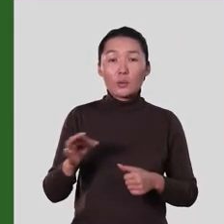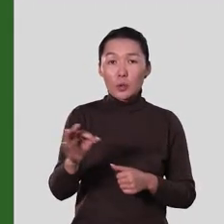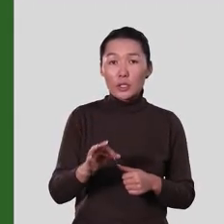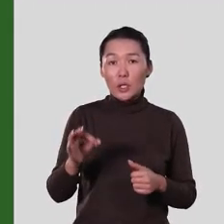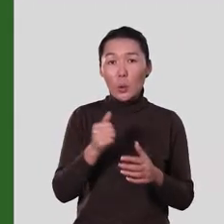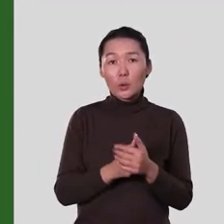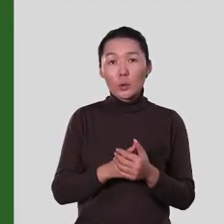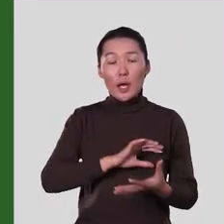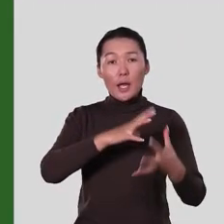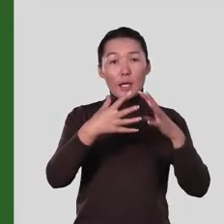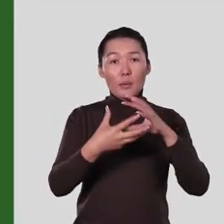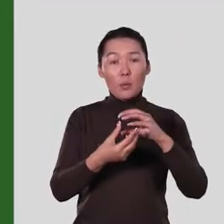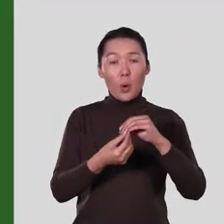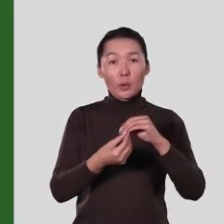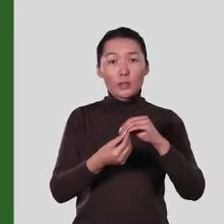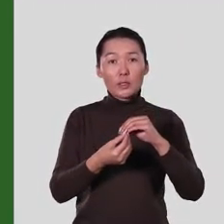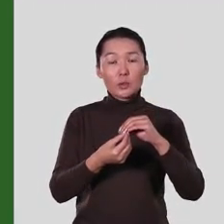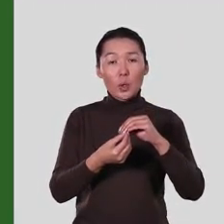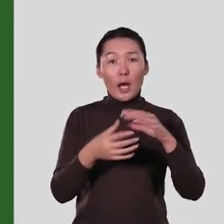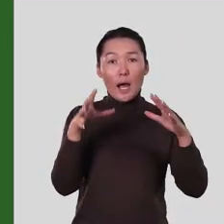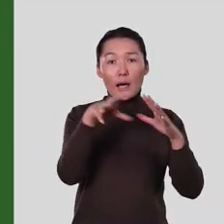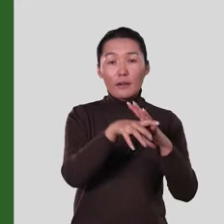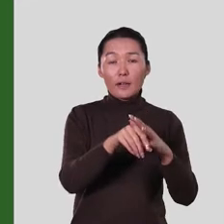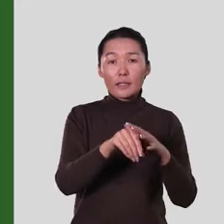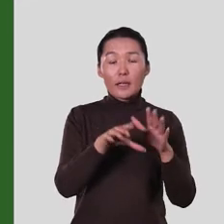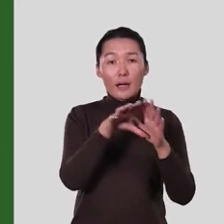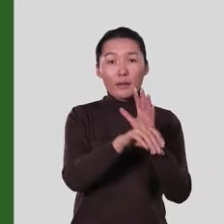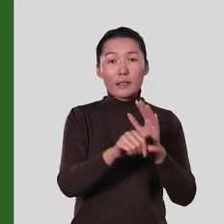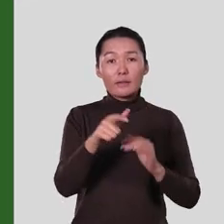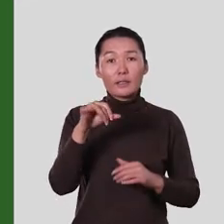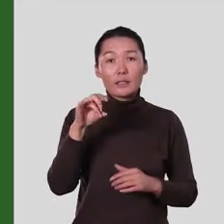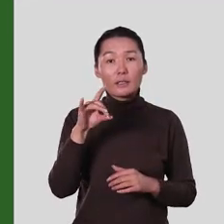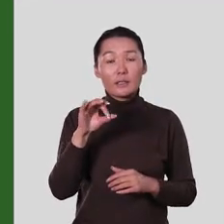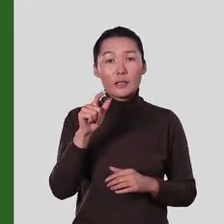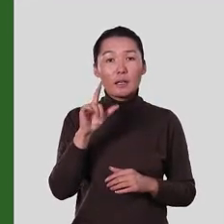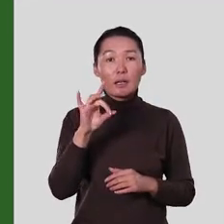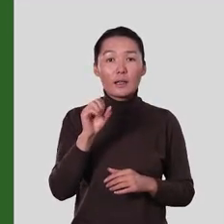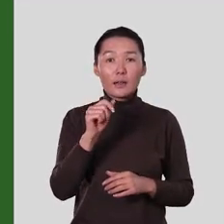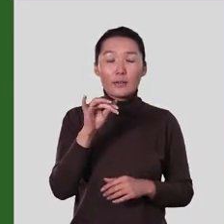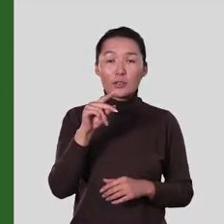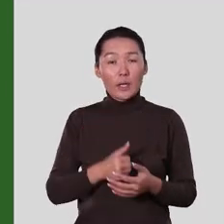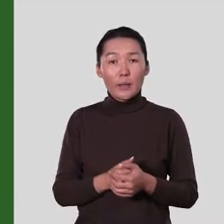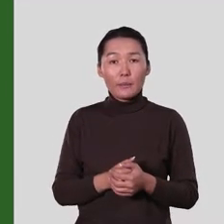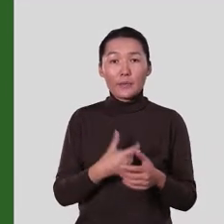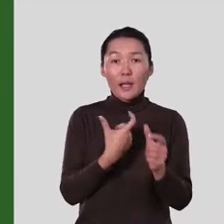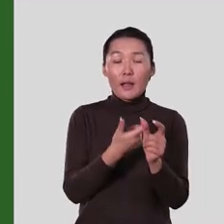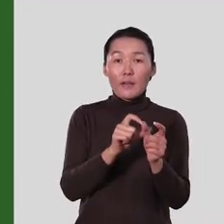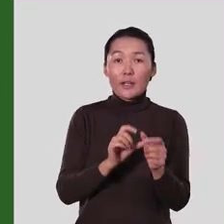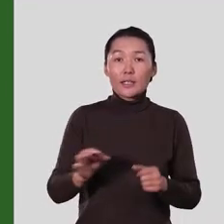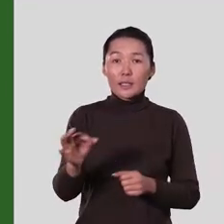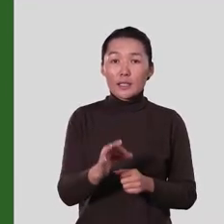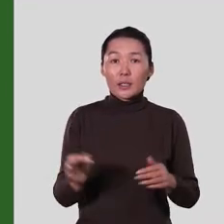и полностью охватывает гидрографическую сеть Иссык-Куля. В этот